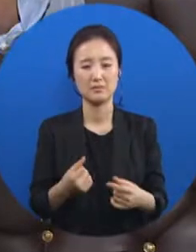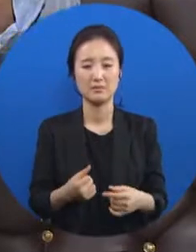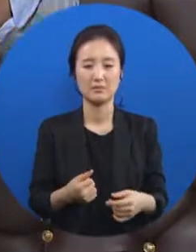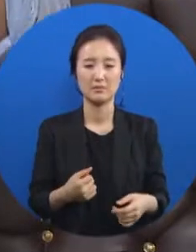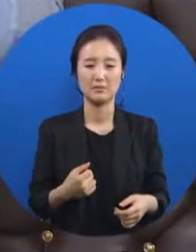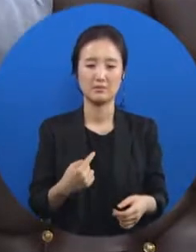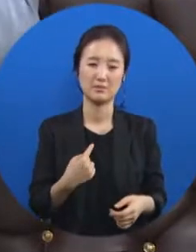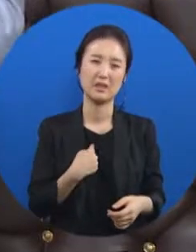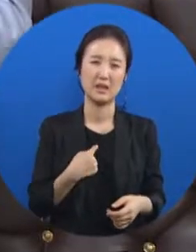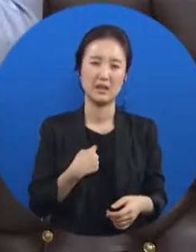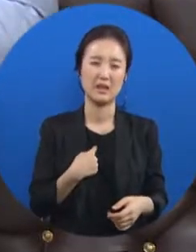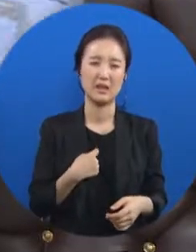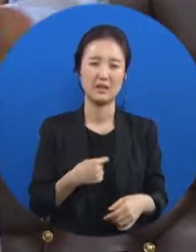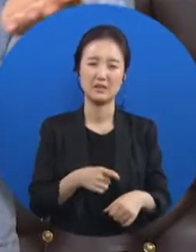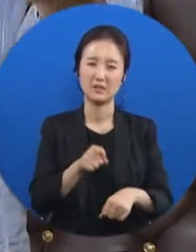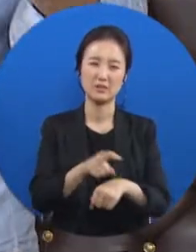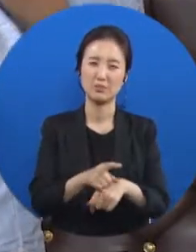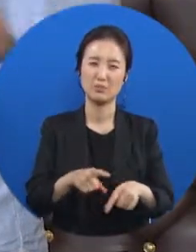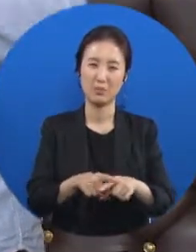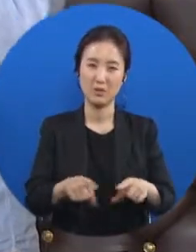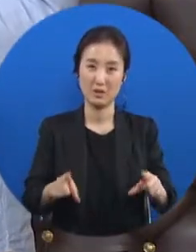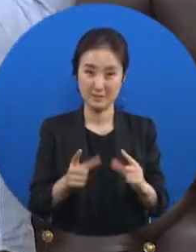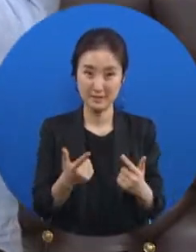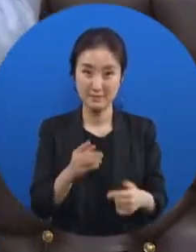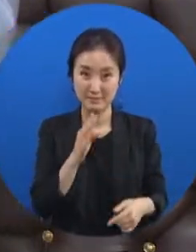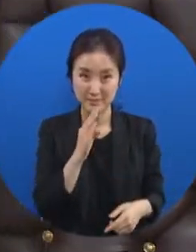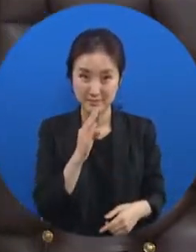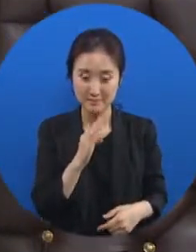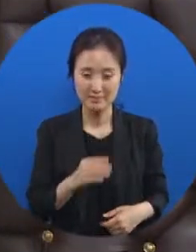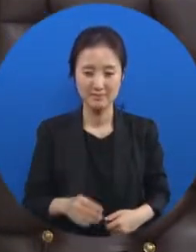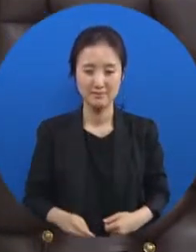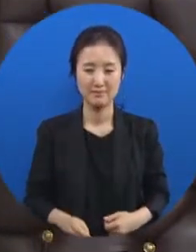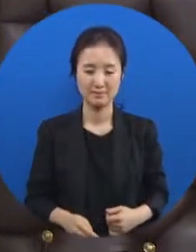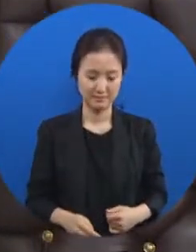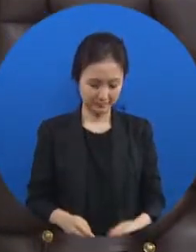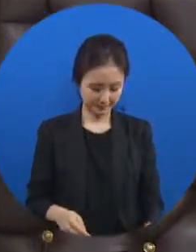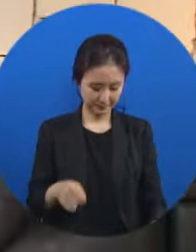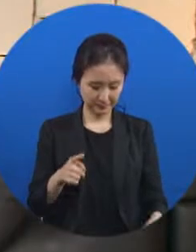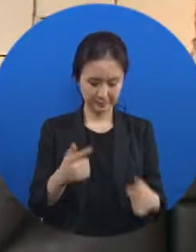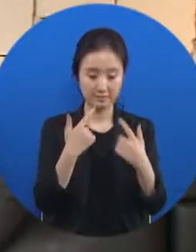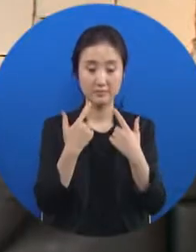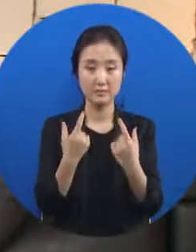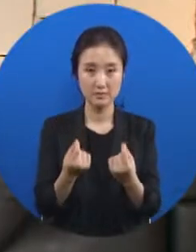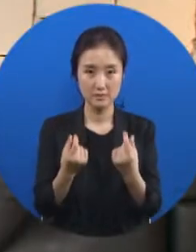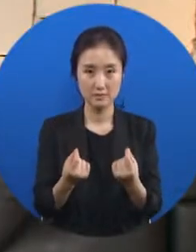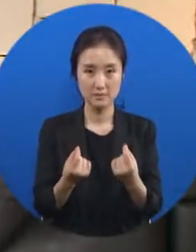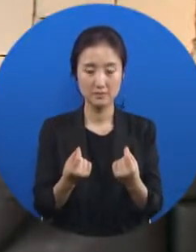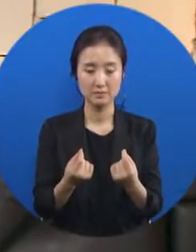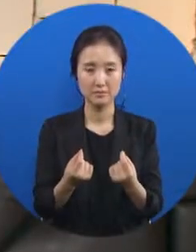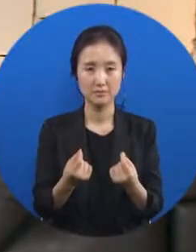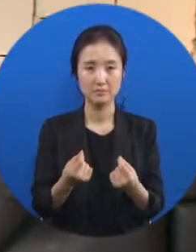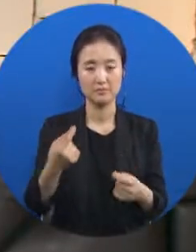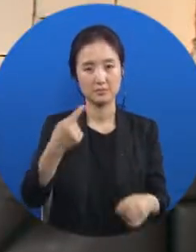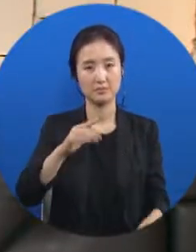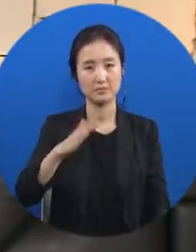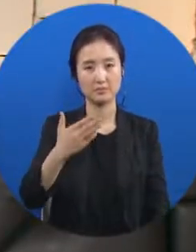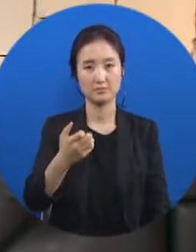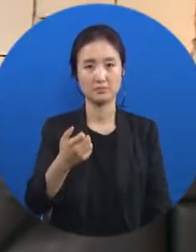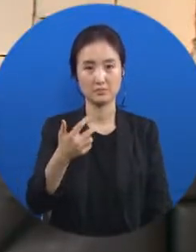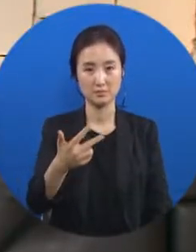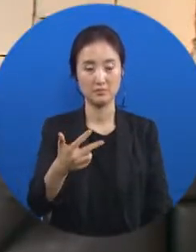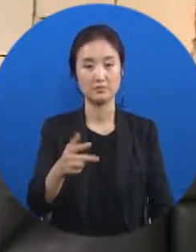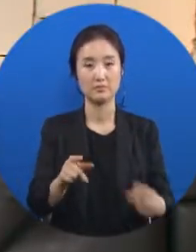저도 만만치 않아요. 예. 그래서 이제 그렇게 이제 시작을 했는데 97년 12월이